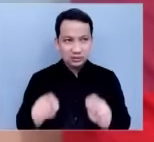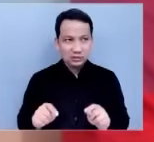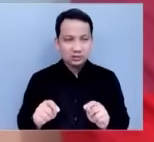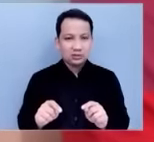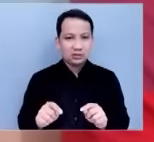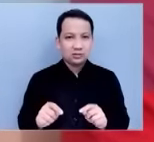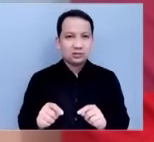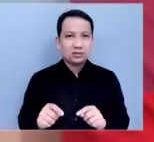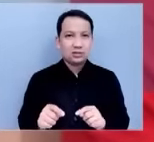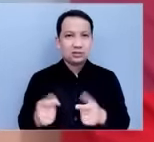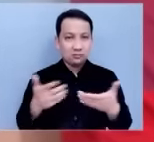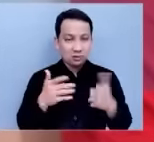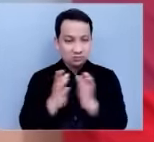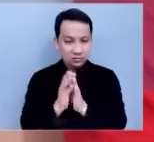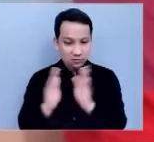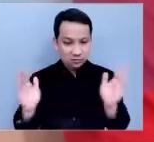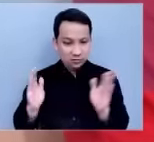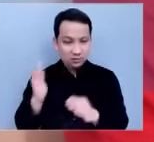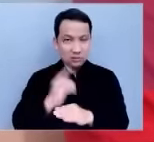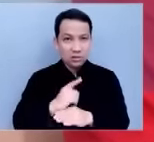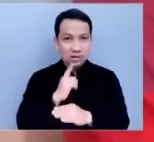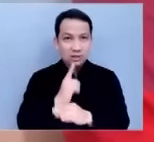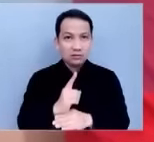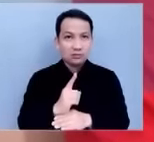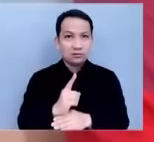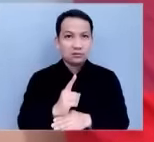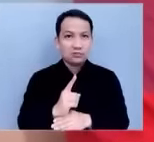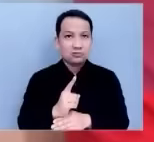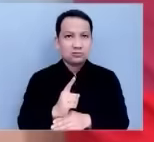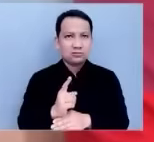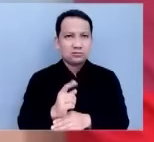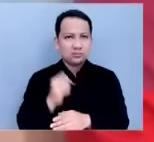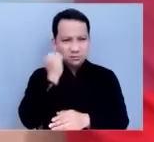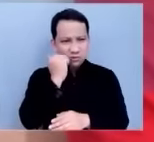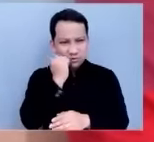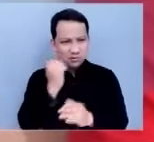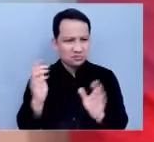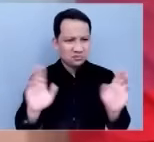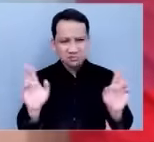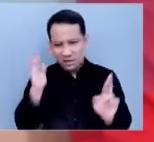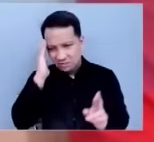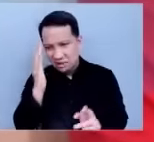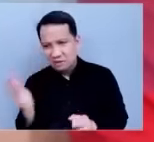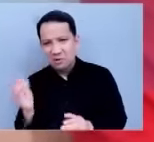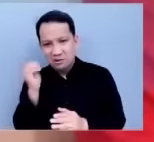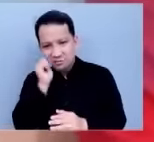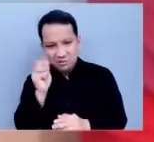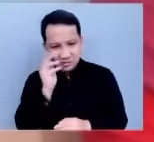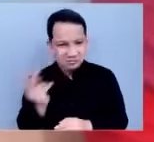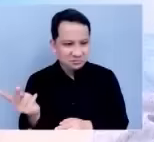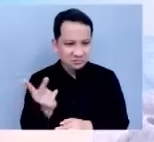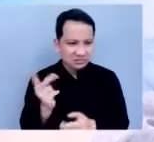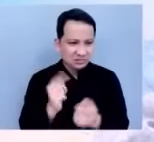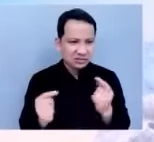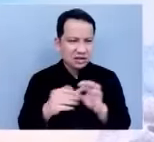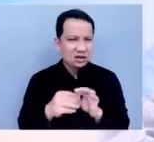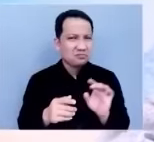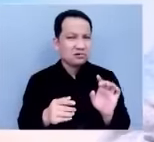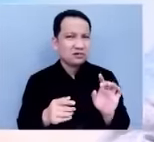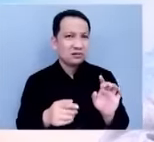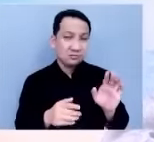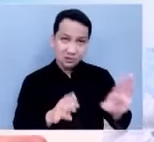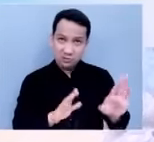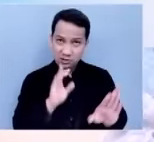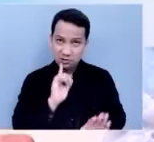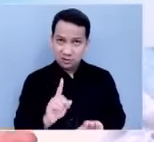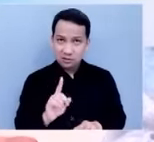to be big day. Sa bagay. Kasi sanay na sanay kayo sa isa't isa. Kabisado nyo na yung isa't isa. Ano. Oo. Pero alam naman natin,